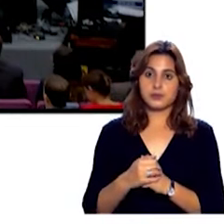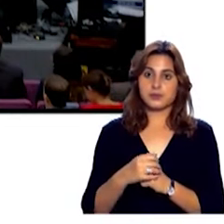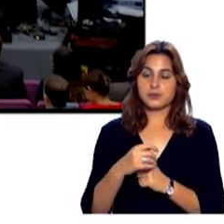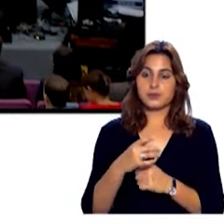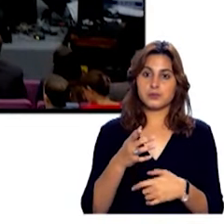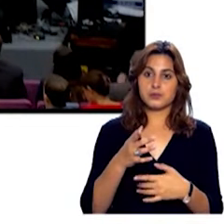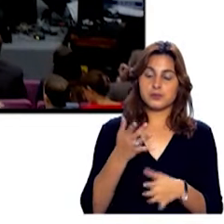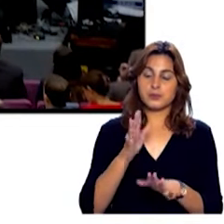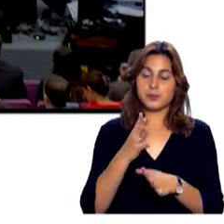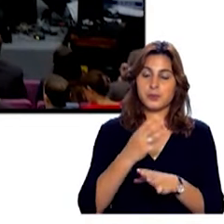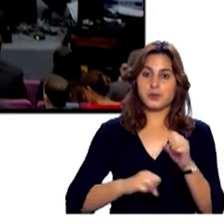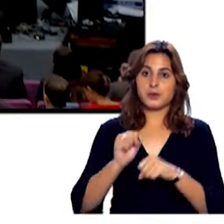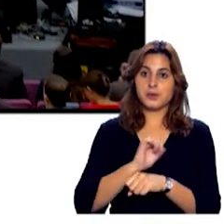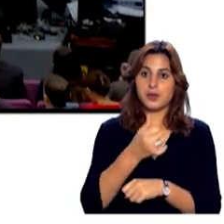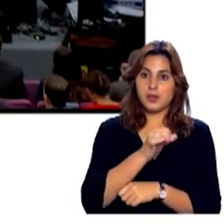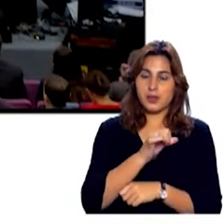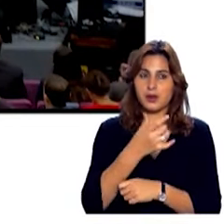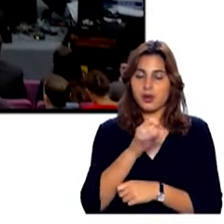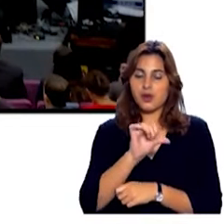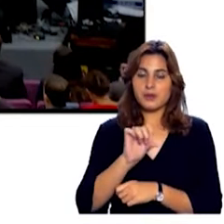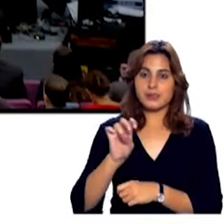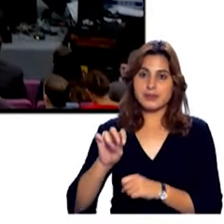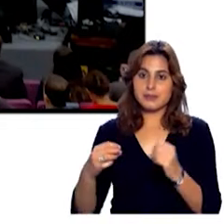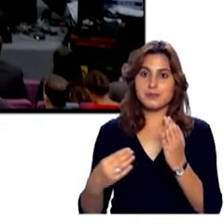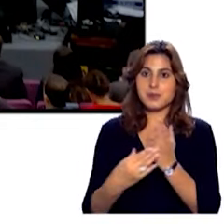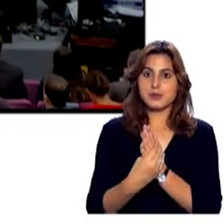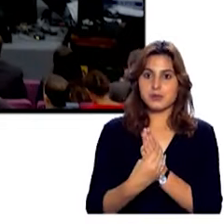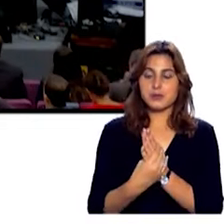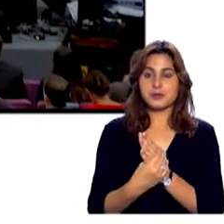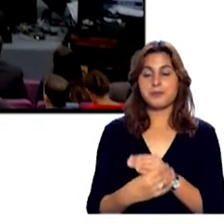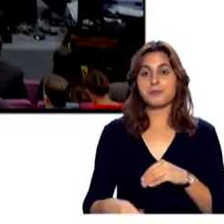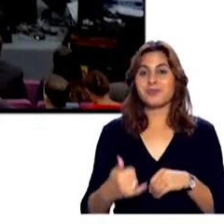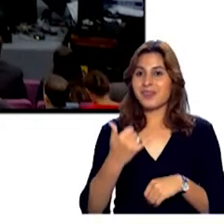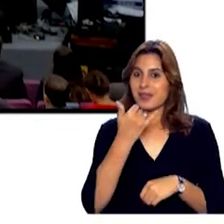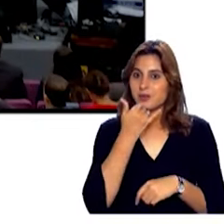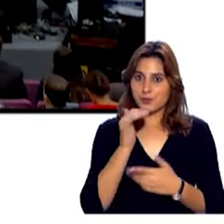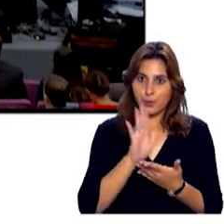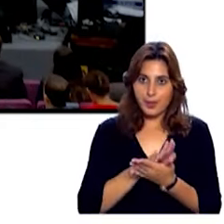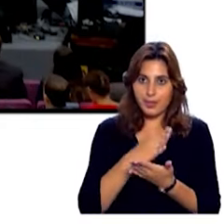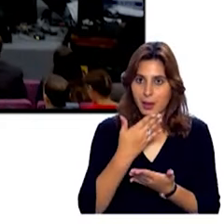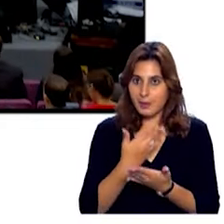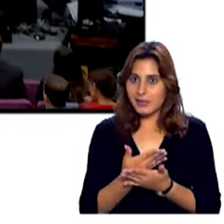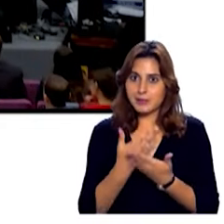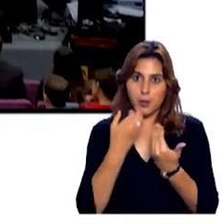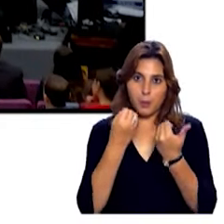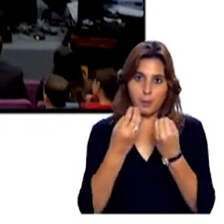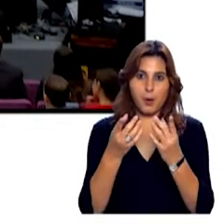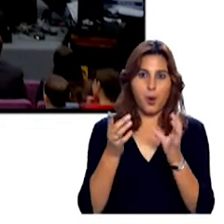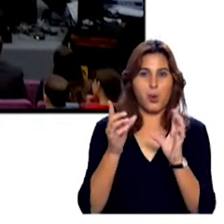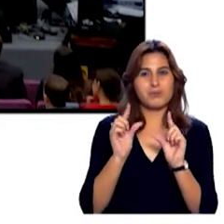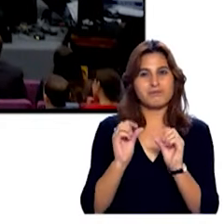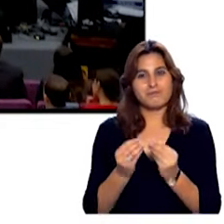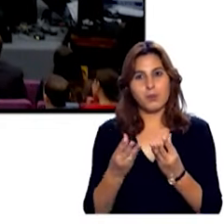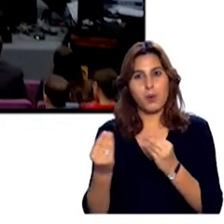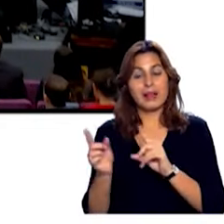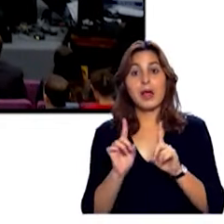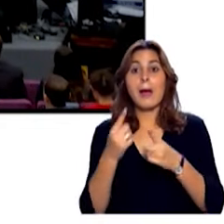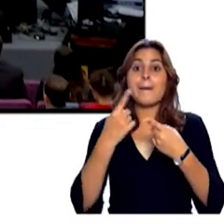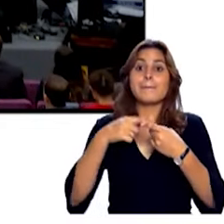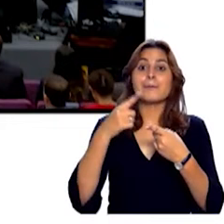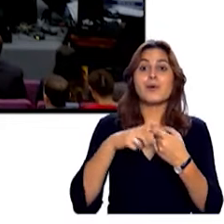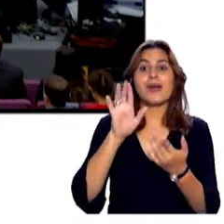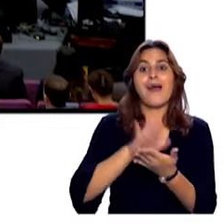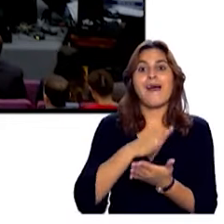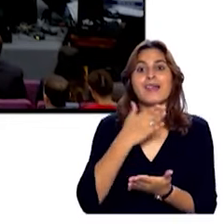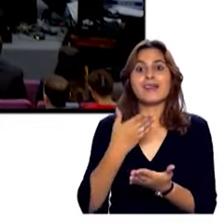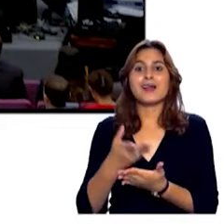numero Della popolazione italiana un numero una quantità molto alta di cause e se notate